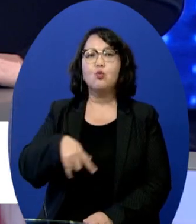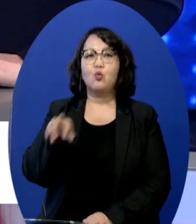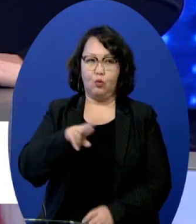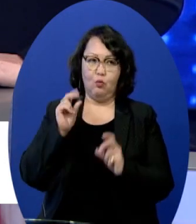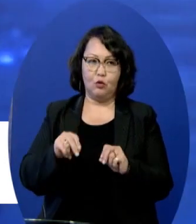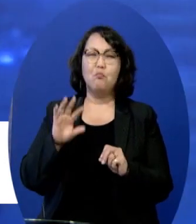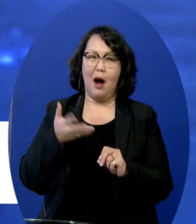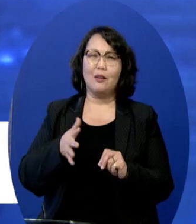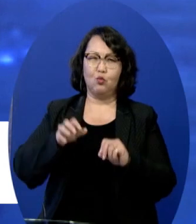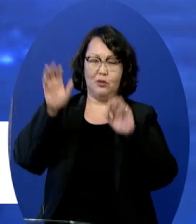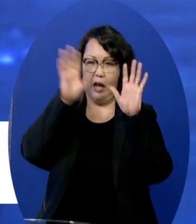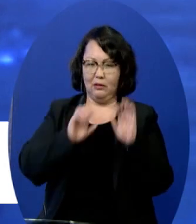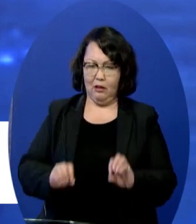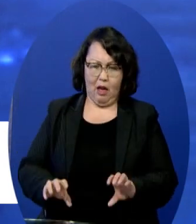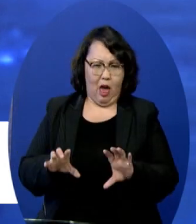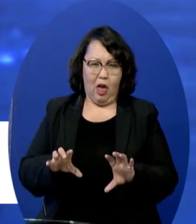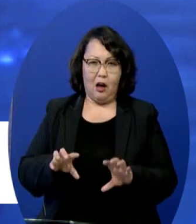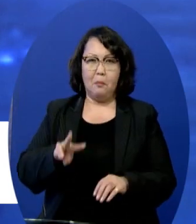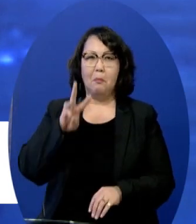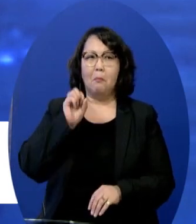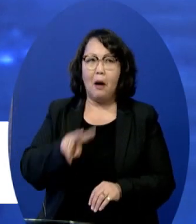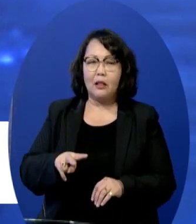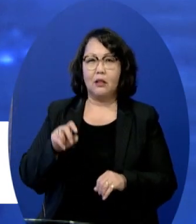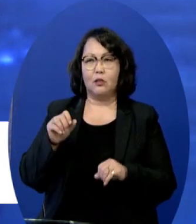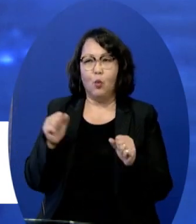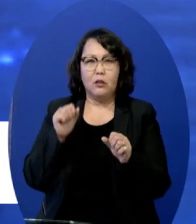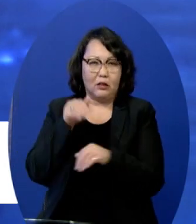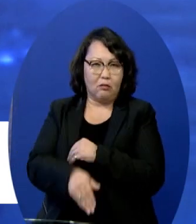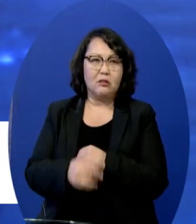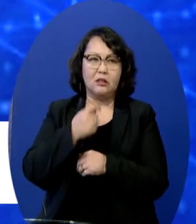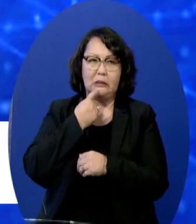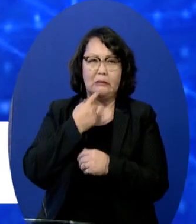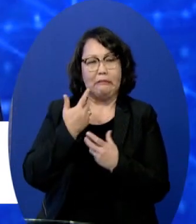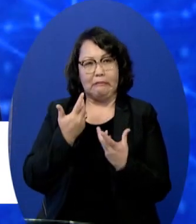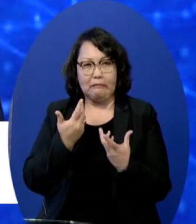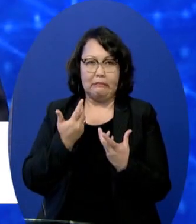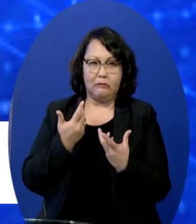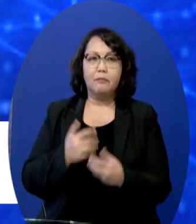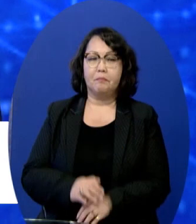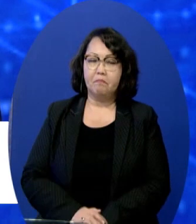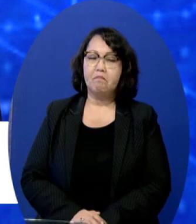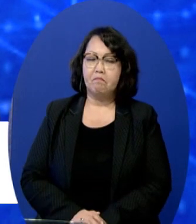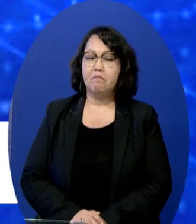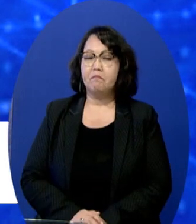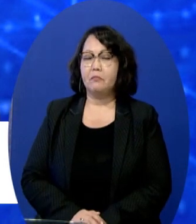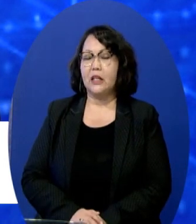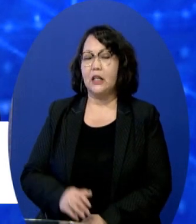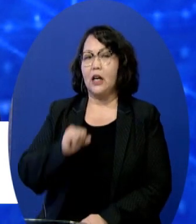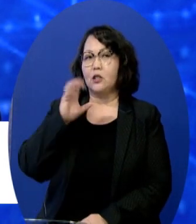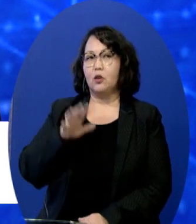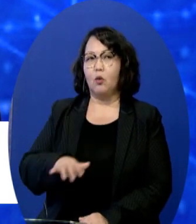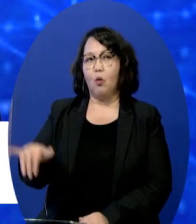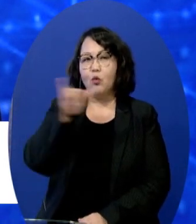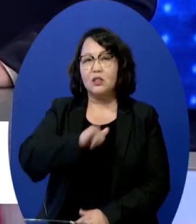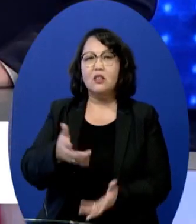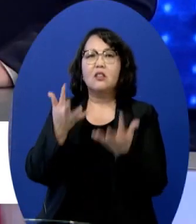өвлжилт, эрхчлээ хаврчлтыг бол нэлээ эрсдэлтэй байх нэ гэсэн юм байдал харагч байна. За одоо улсын хэмжээнд нийтдээ хичнээн малчин